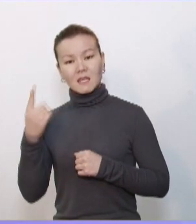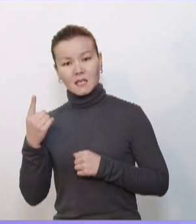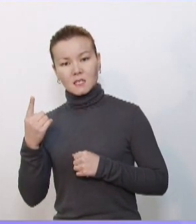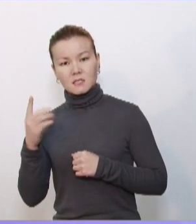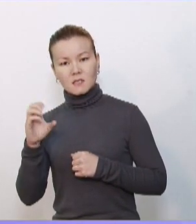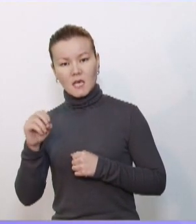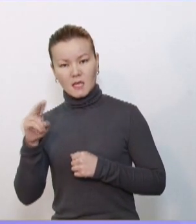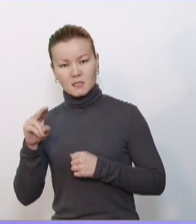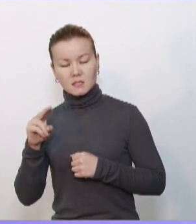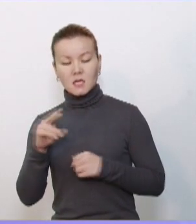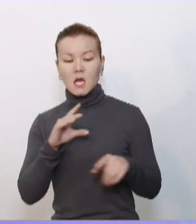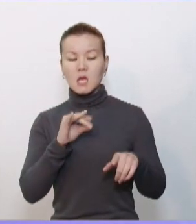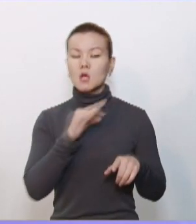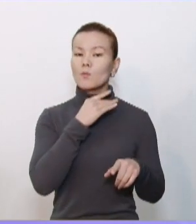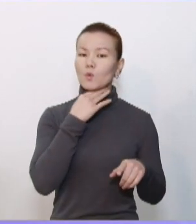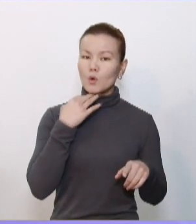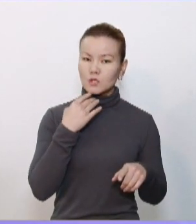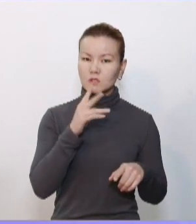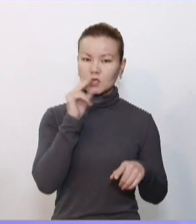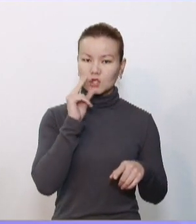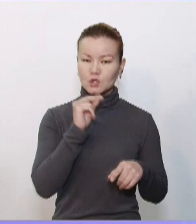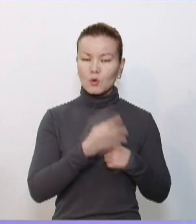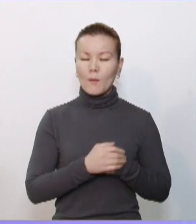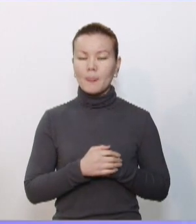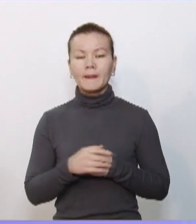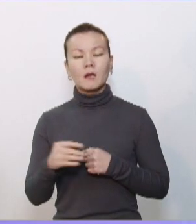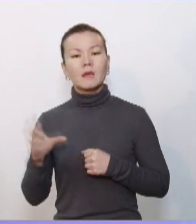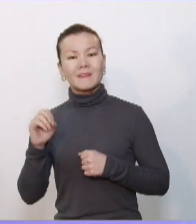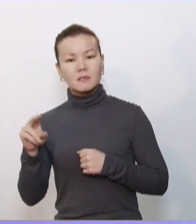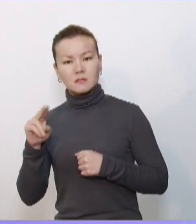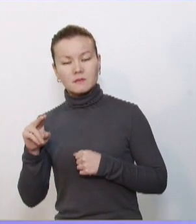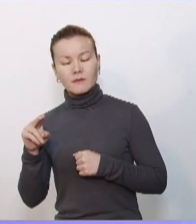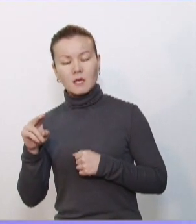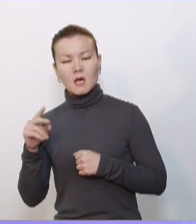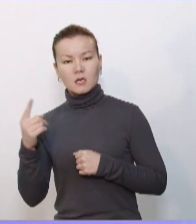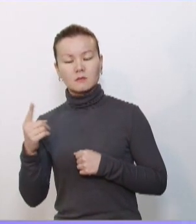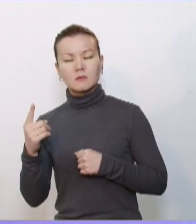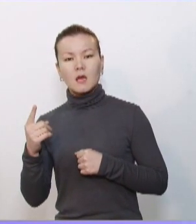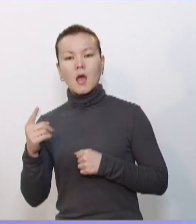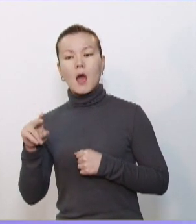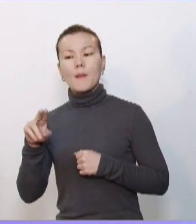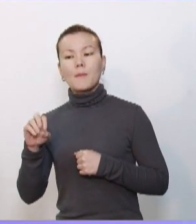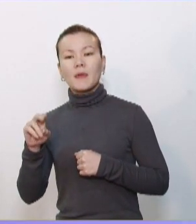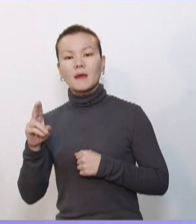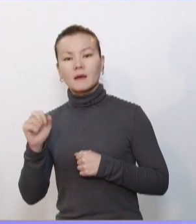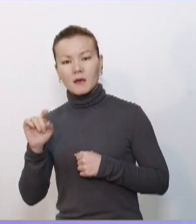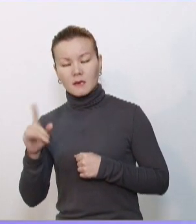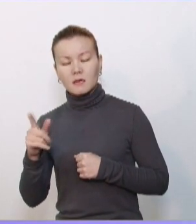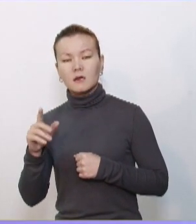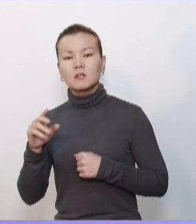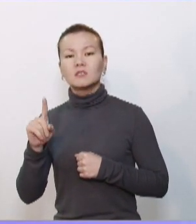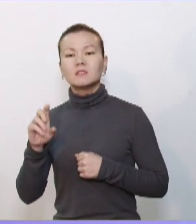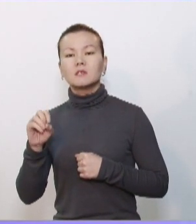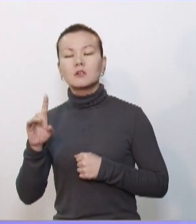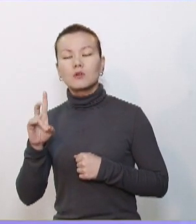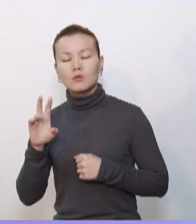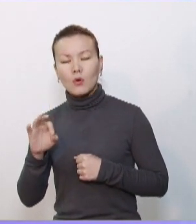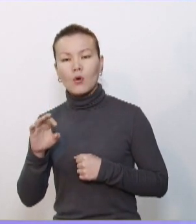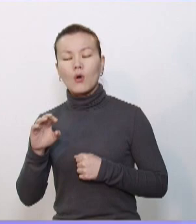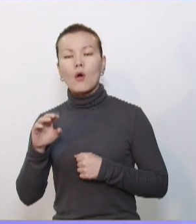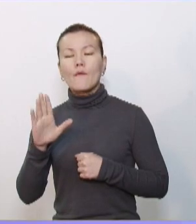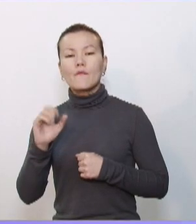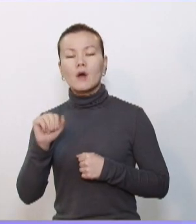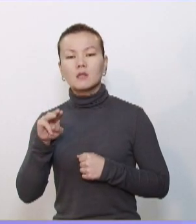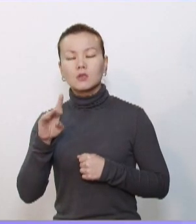Единственное и множественное число. Единственное число – пекарь, зерно, ватрушка,